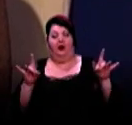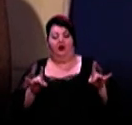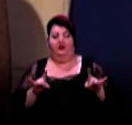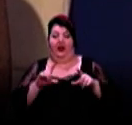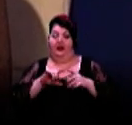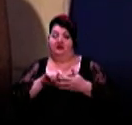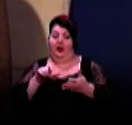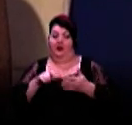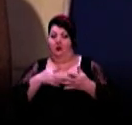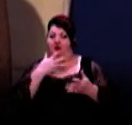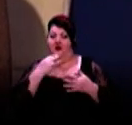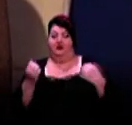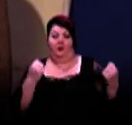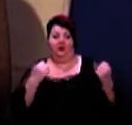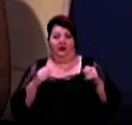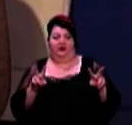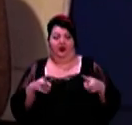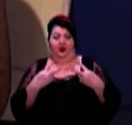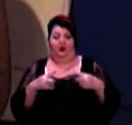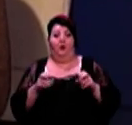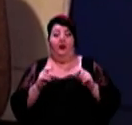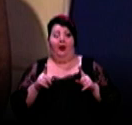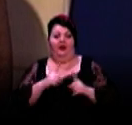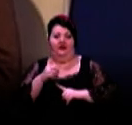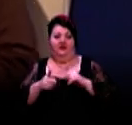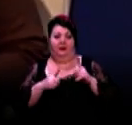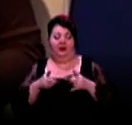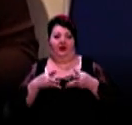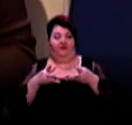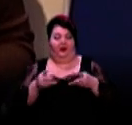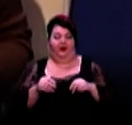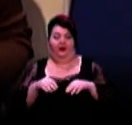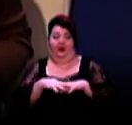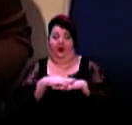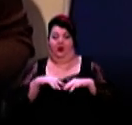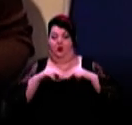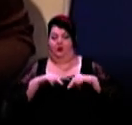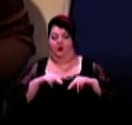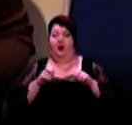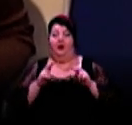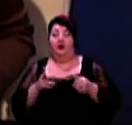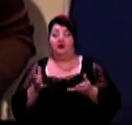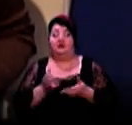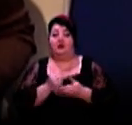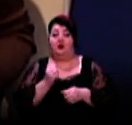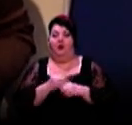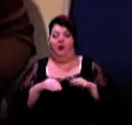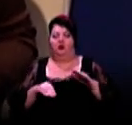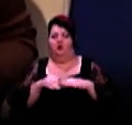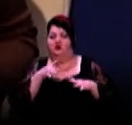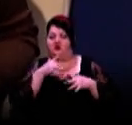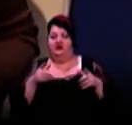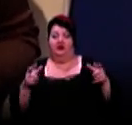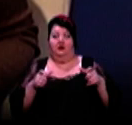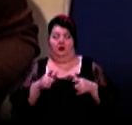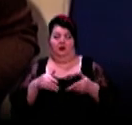краси, спортивні клуби. Як ці зміни вплинули на ринок праці в місті та районі, та як знайти роботу під час карантину? Це